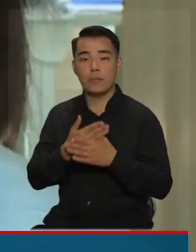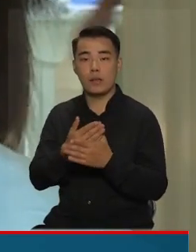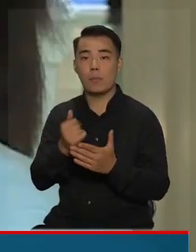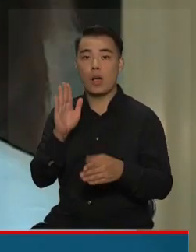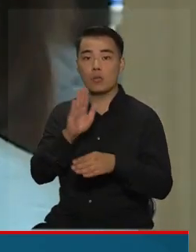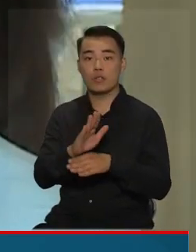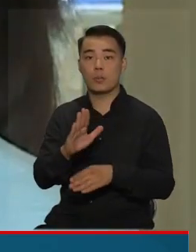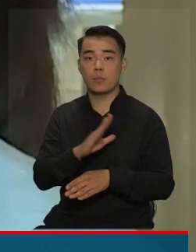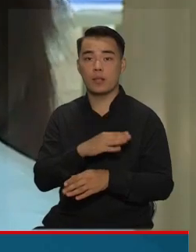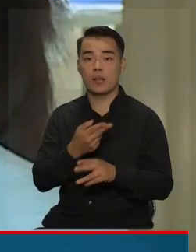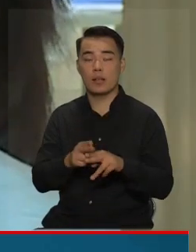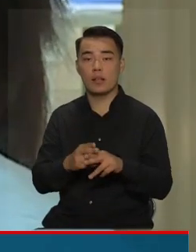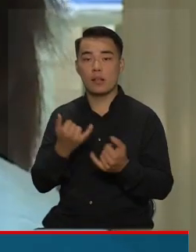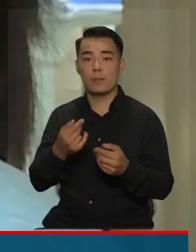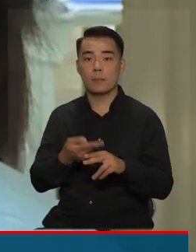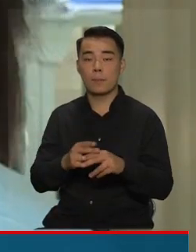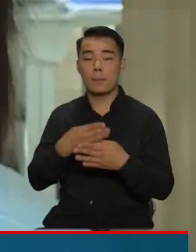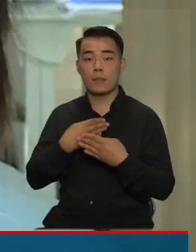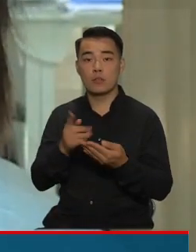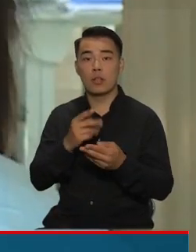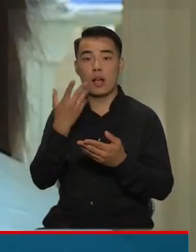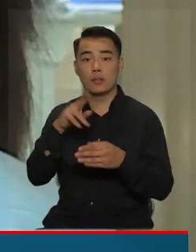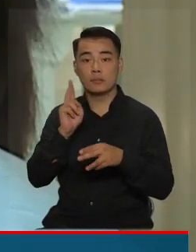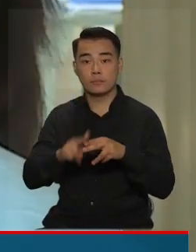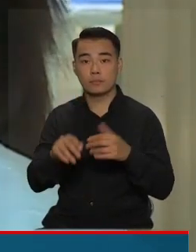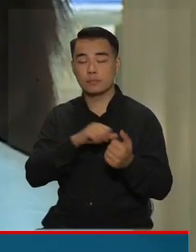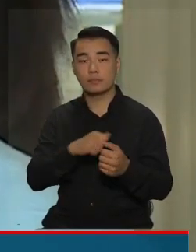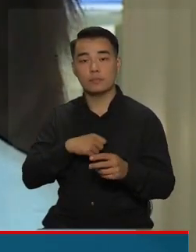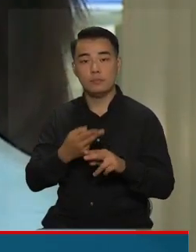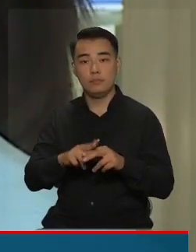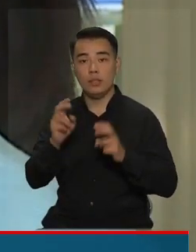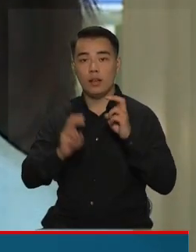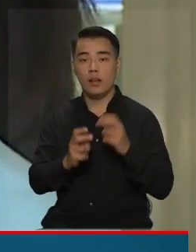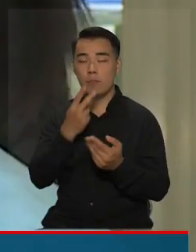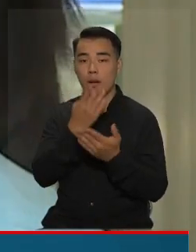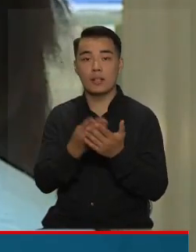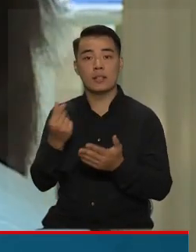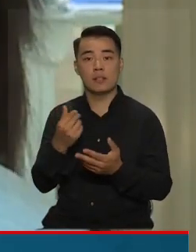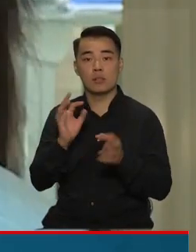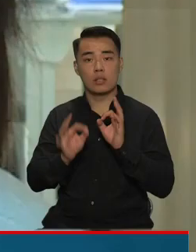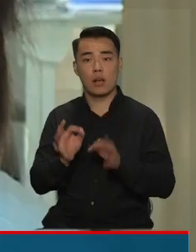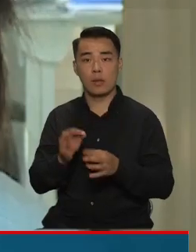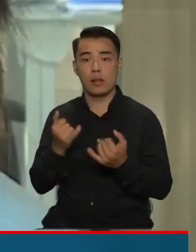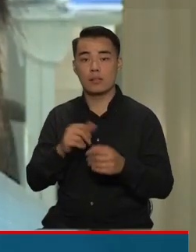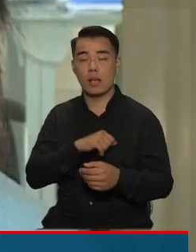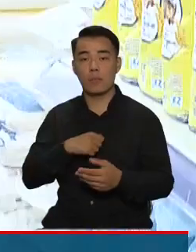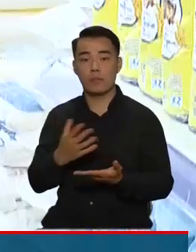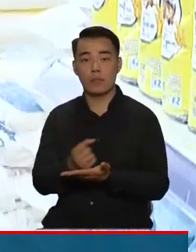бізге берілген. Сол көлемнің аясында біз жұмыс атқарып, сол көлемнің бағасын тұрақтандыруды біз қолға